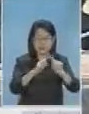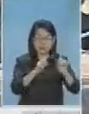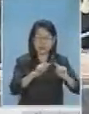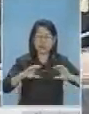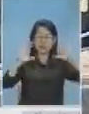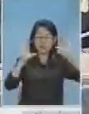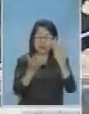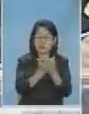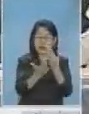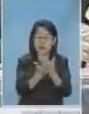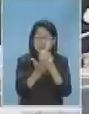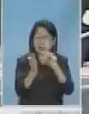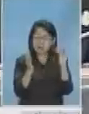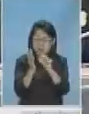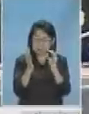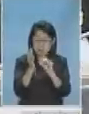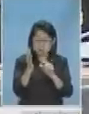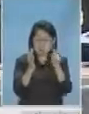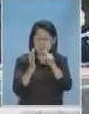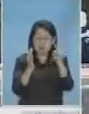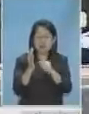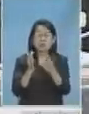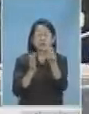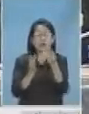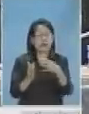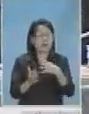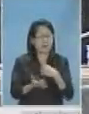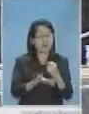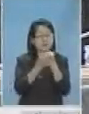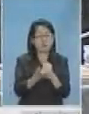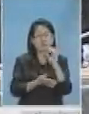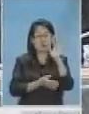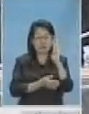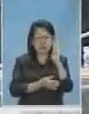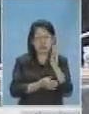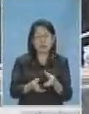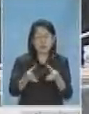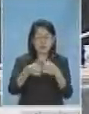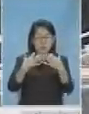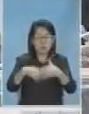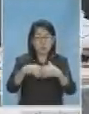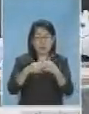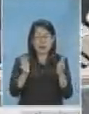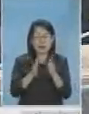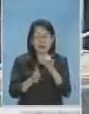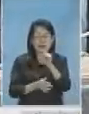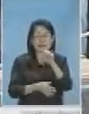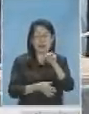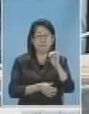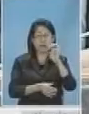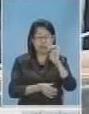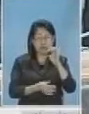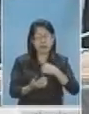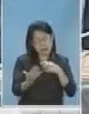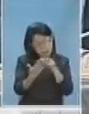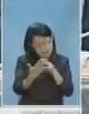ากน้อยเพียงใดที่จะช่วยบริษัท SME ประเด็นของผมก็คือว่ายังช่วยไม่พอครับสำหรับ SME เพ